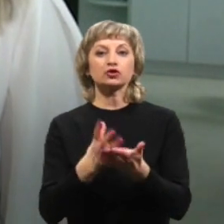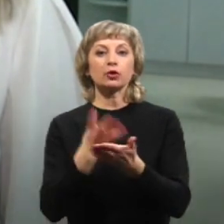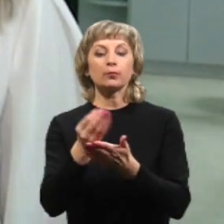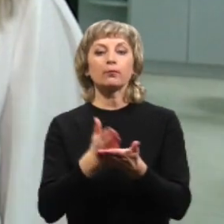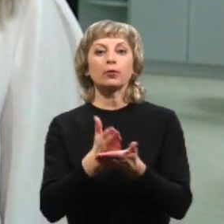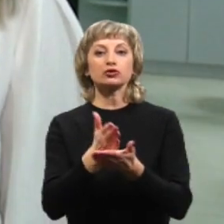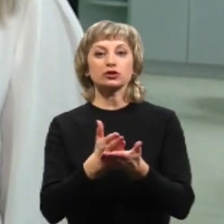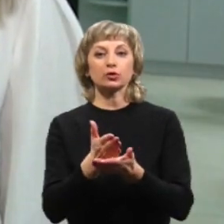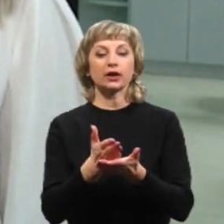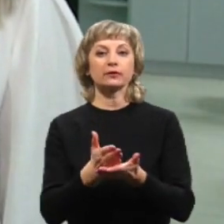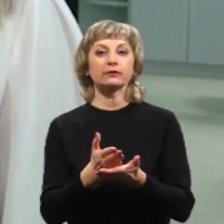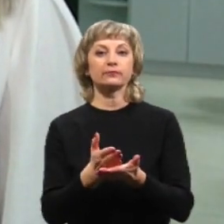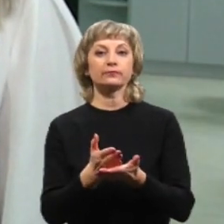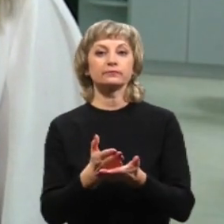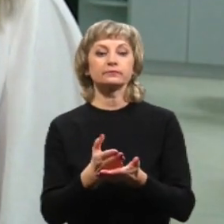послуги,